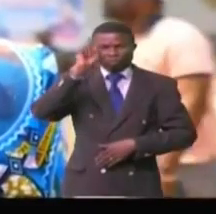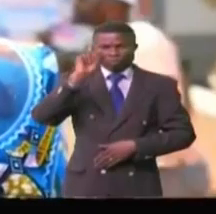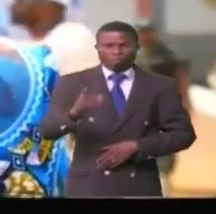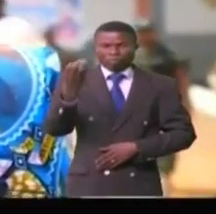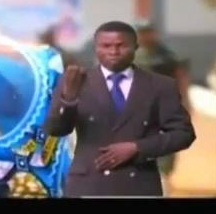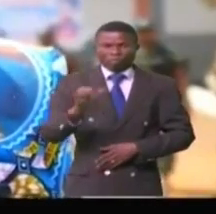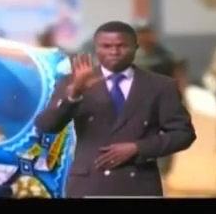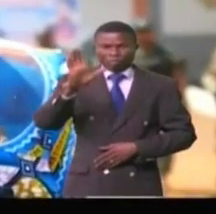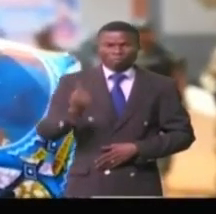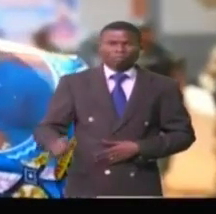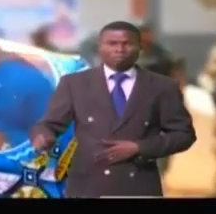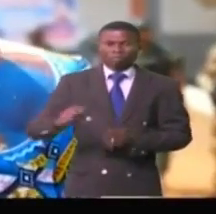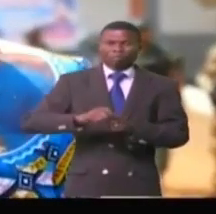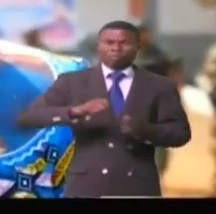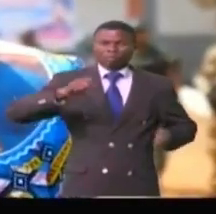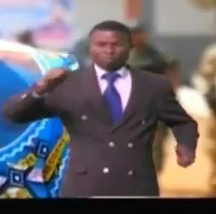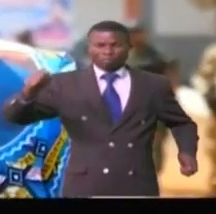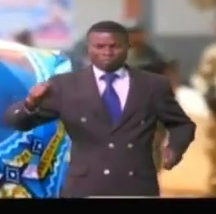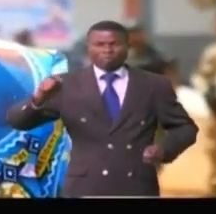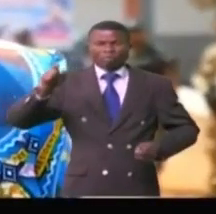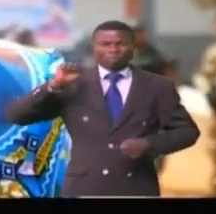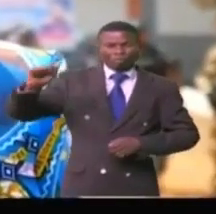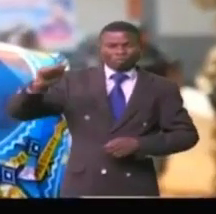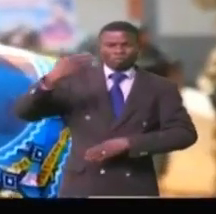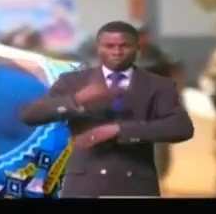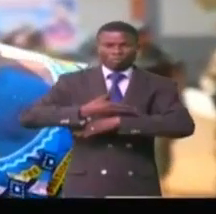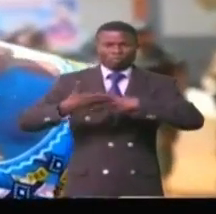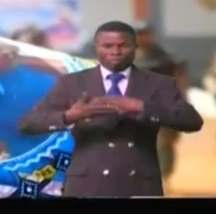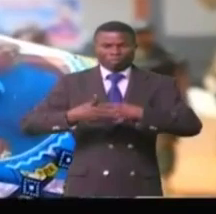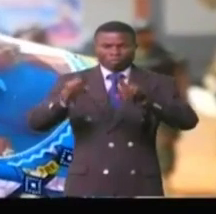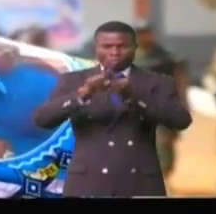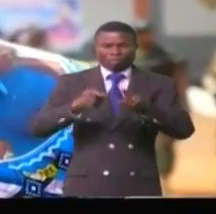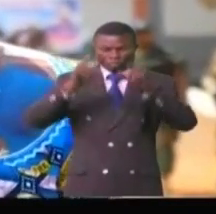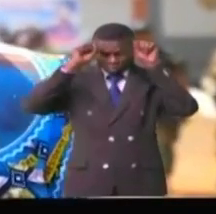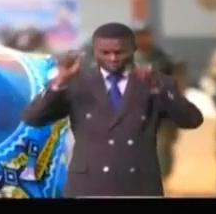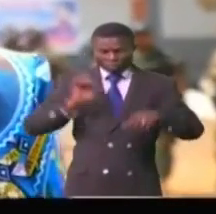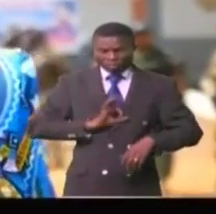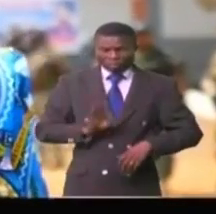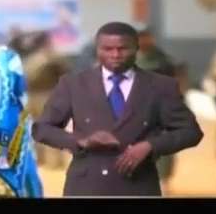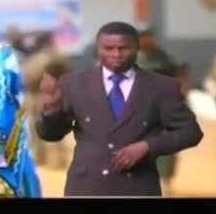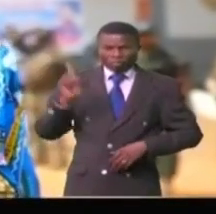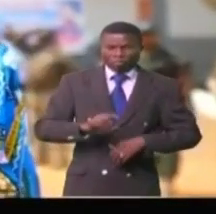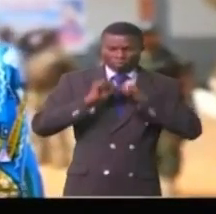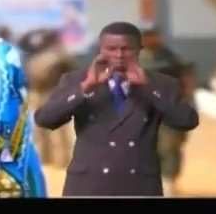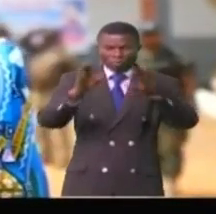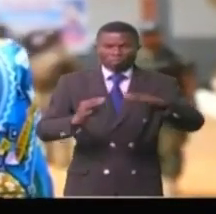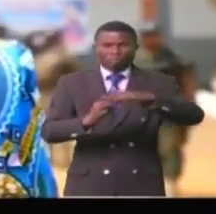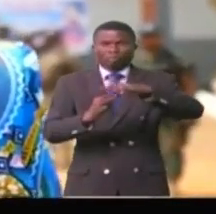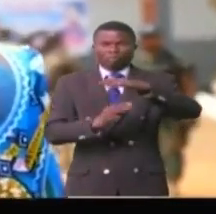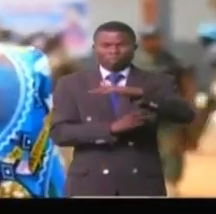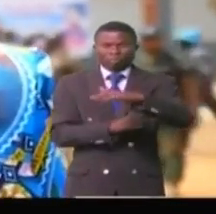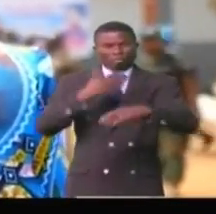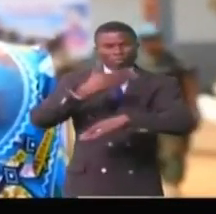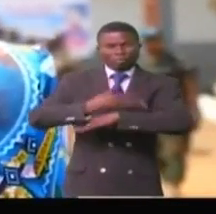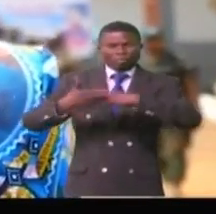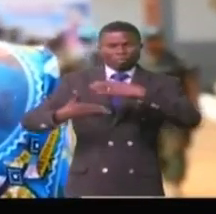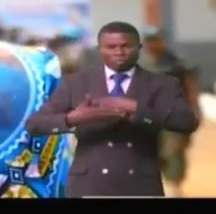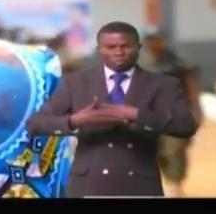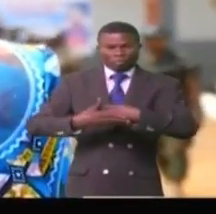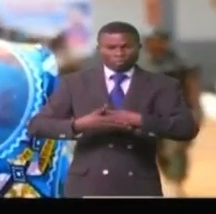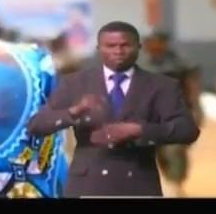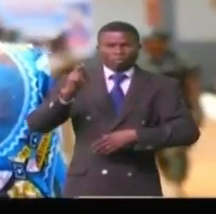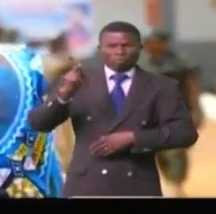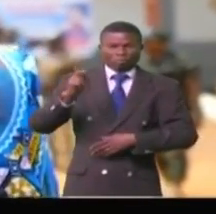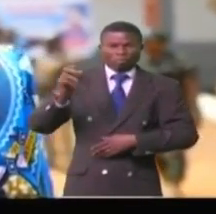145 km qu'il a construit. Il vient pour inaugurer les ports secs qu'il a construit